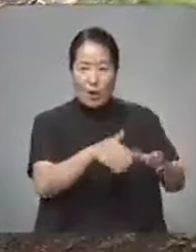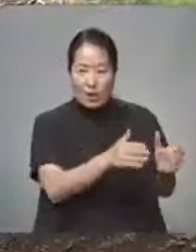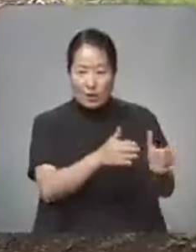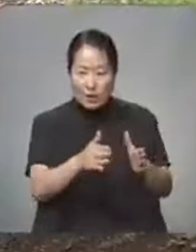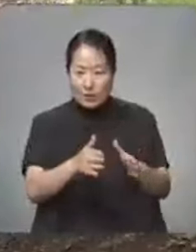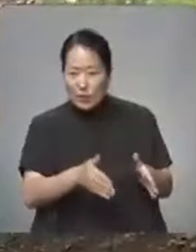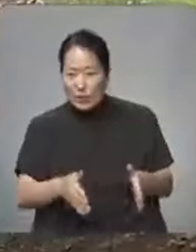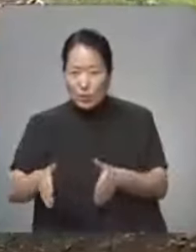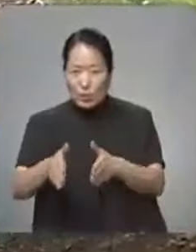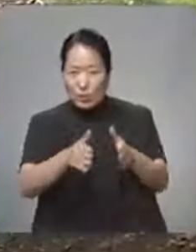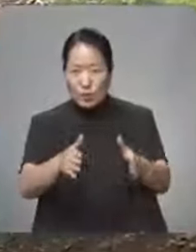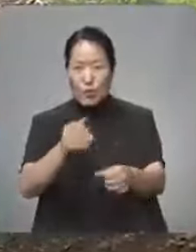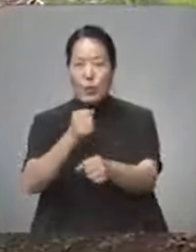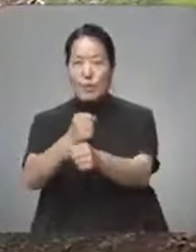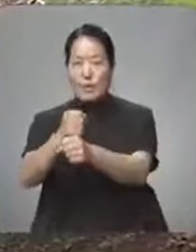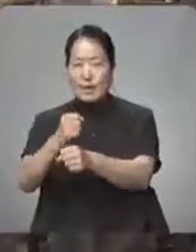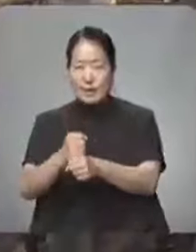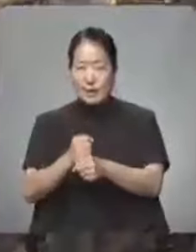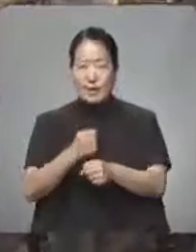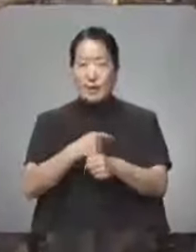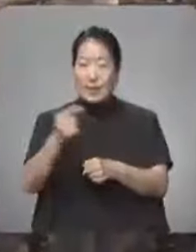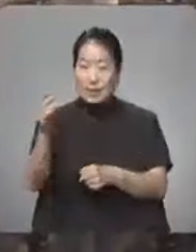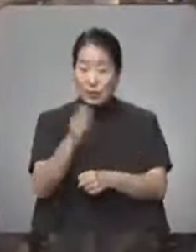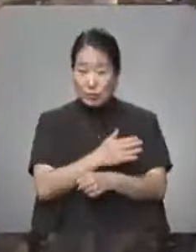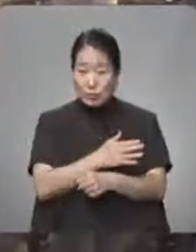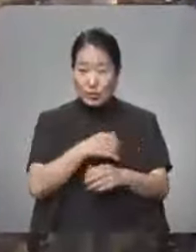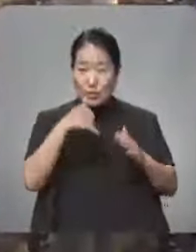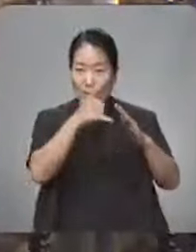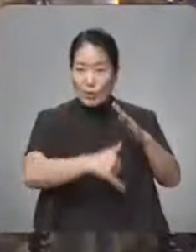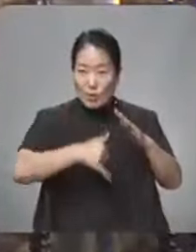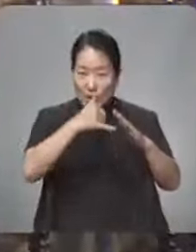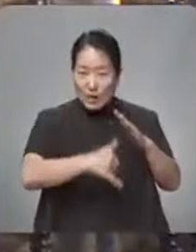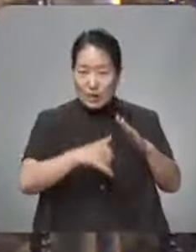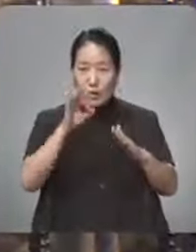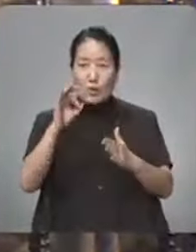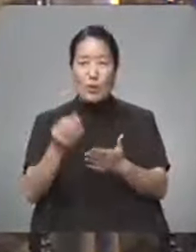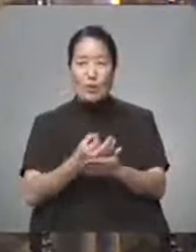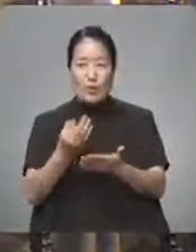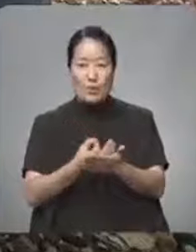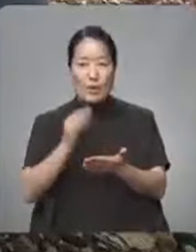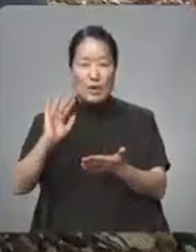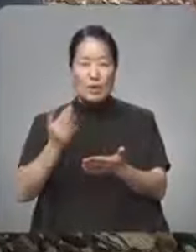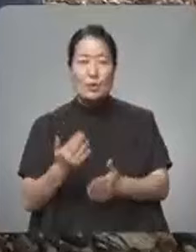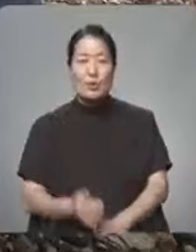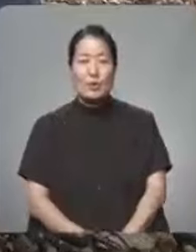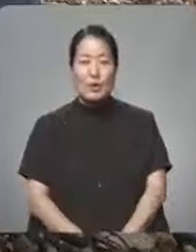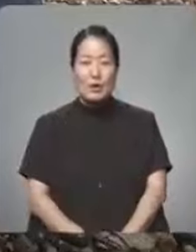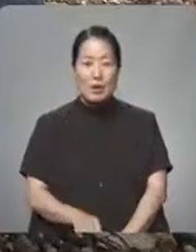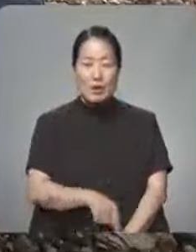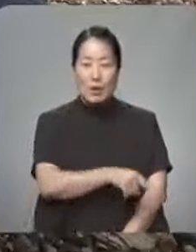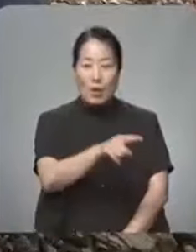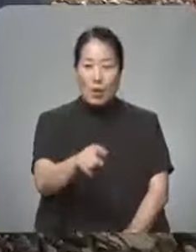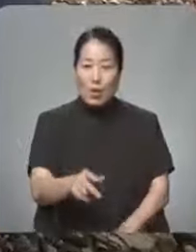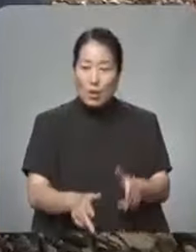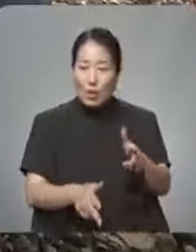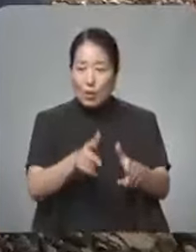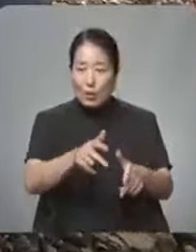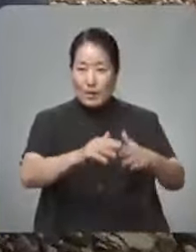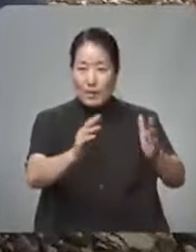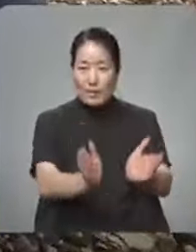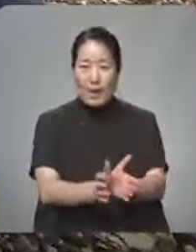도로도 보완했습니다. 내년부터는 상업적인 채굴을 시작할 계획입니다. 텅스텐 선광 공장이 들어서는